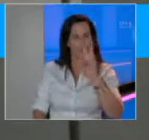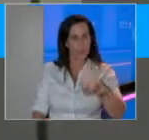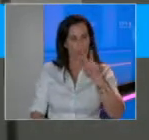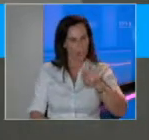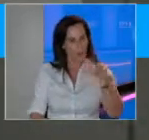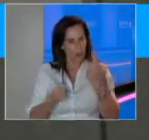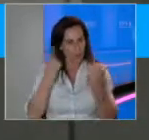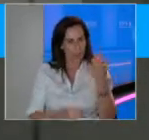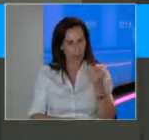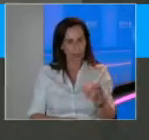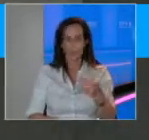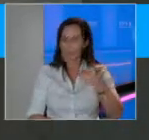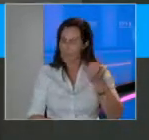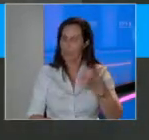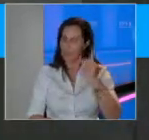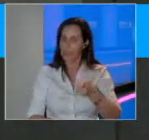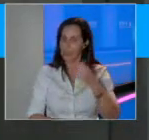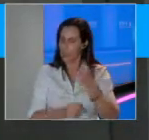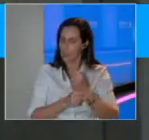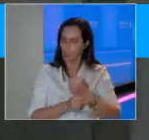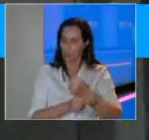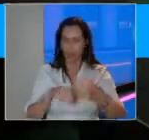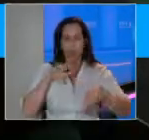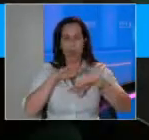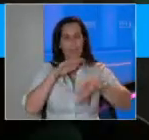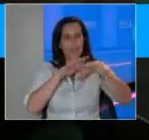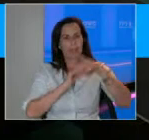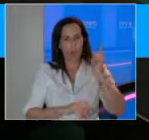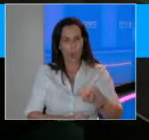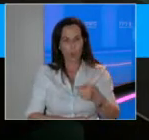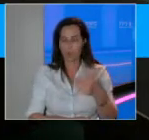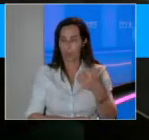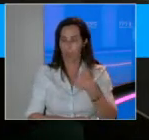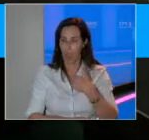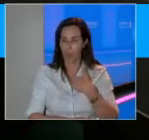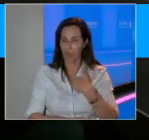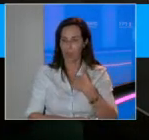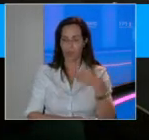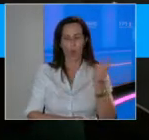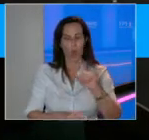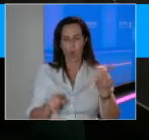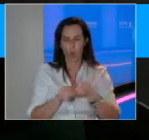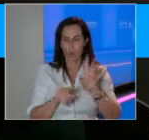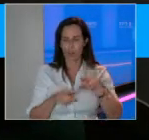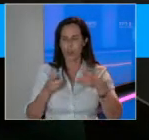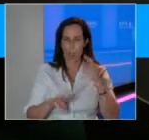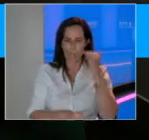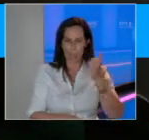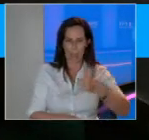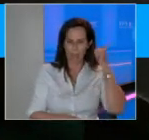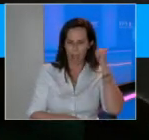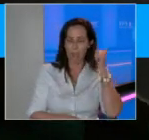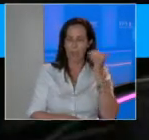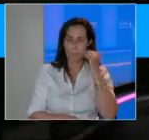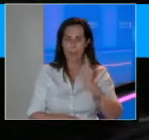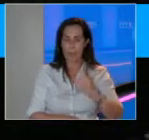מקרים שבהם כן צריך לנקוט ברף העליון. אנחנו בהבדל ממשיטות אחרות, כמו השיטה האמריקאית,